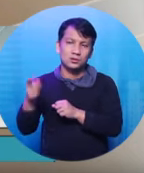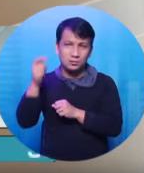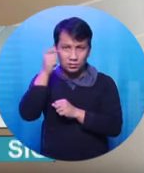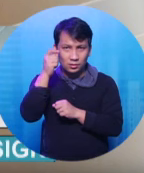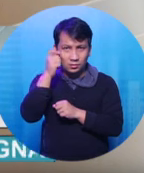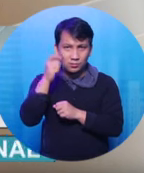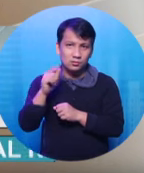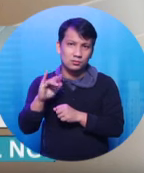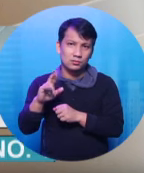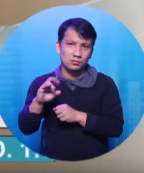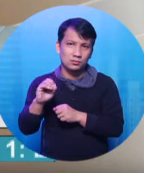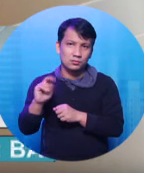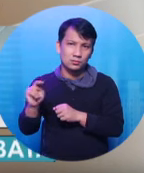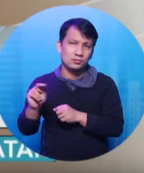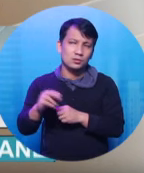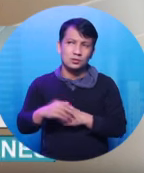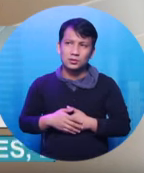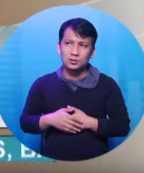Tyrone?